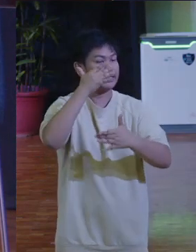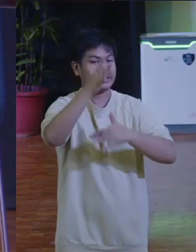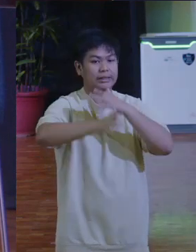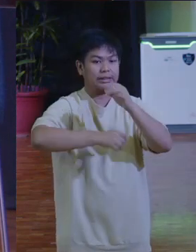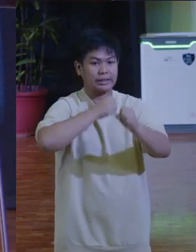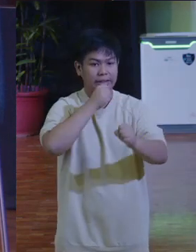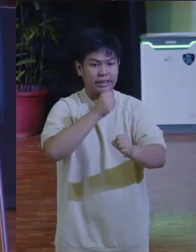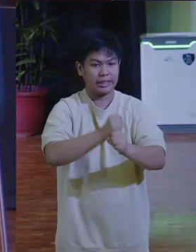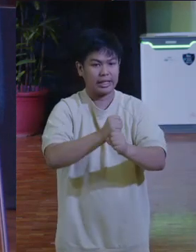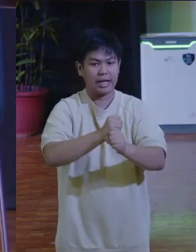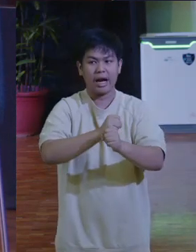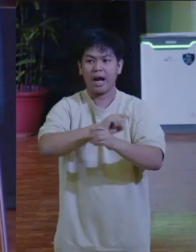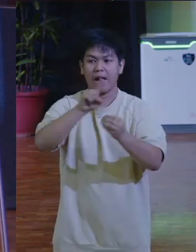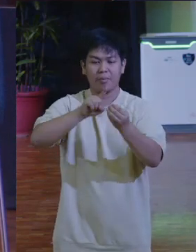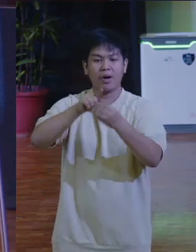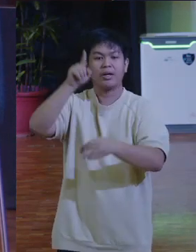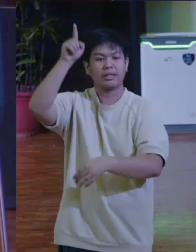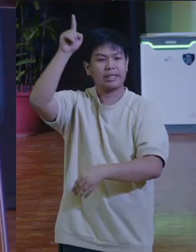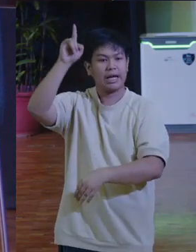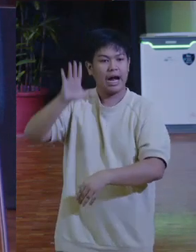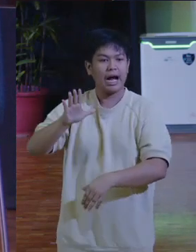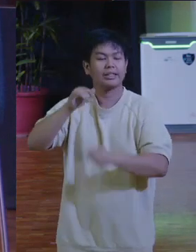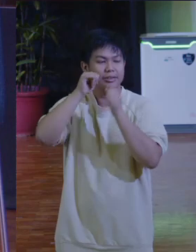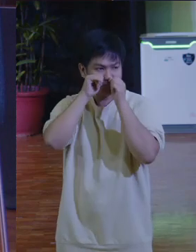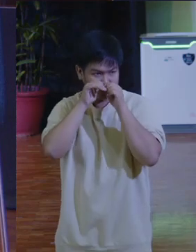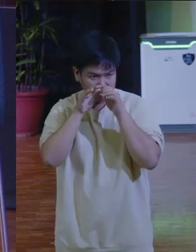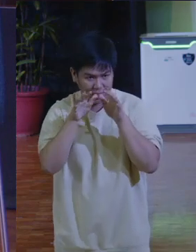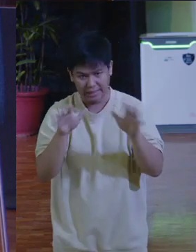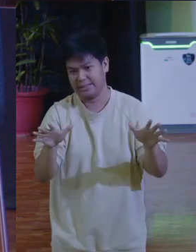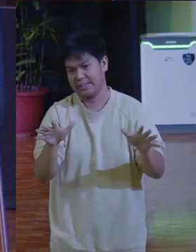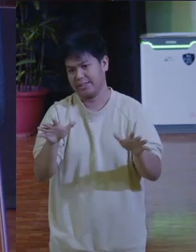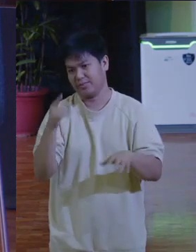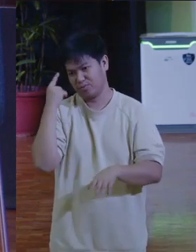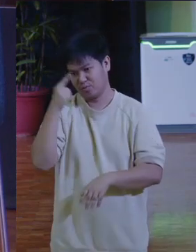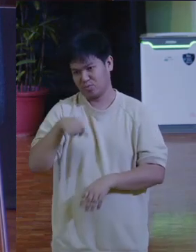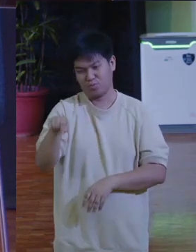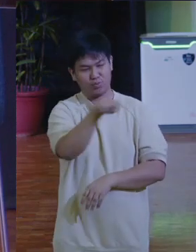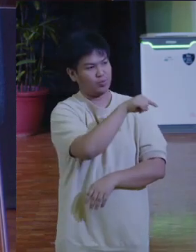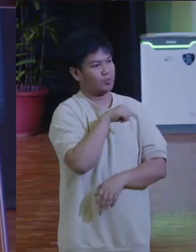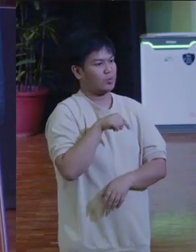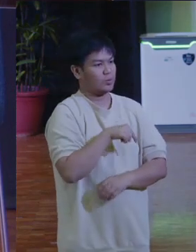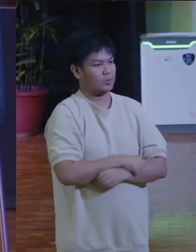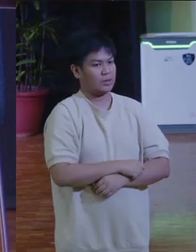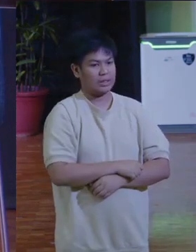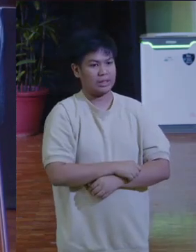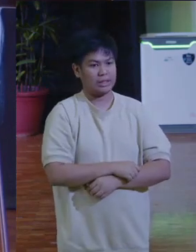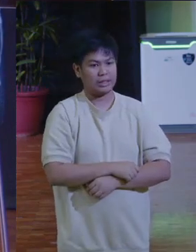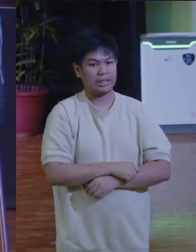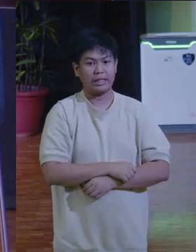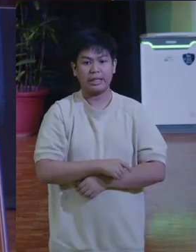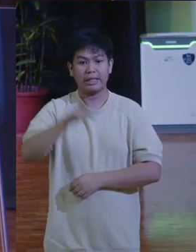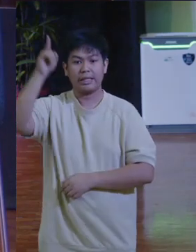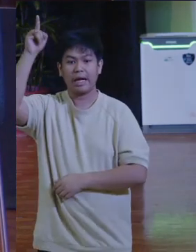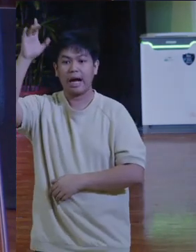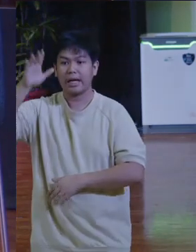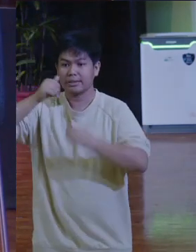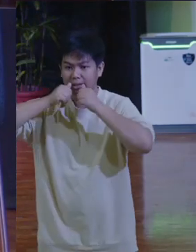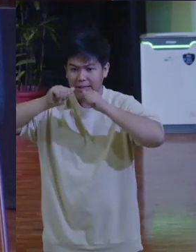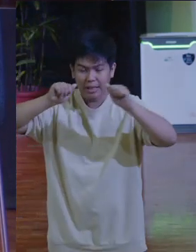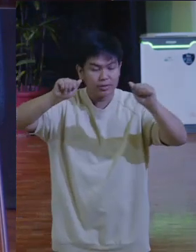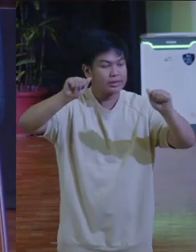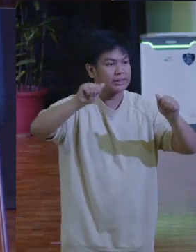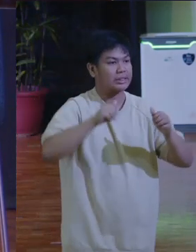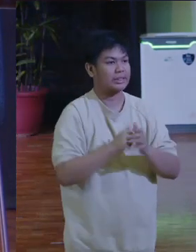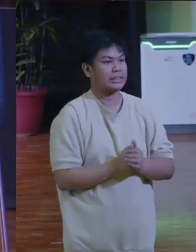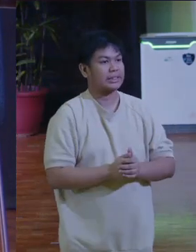ng kagandang loob ng ating Panginoon. Inaanunsyo po ng hari ng mga hari ang